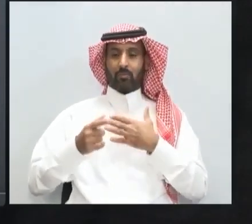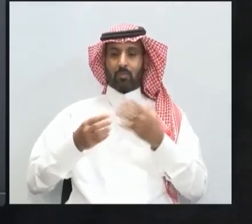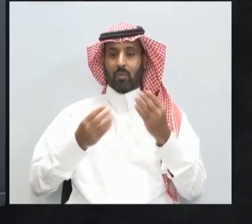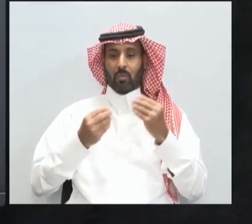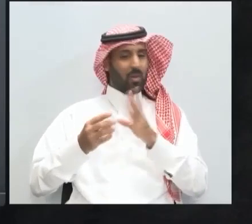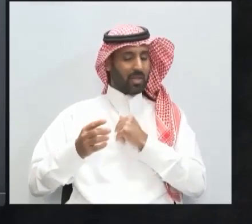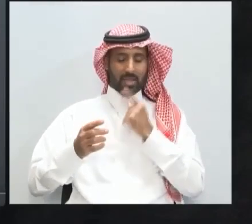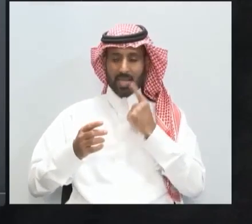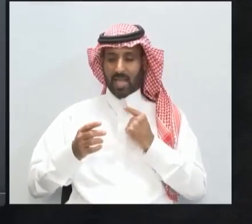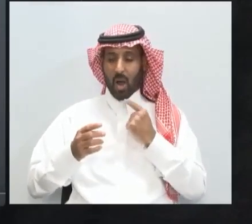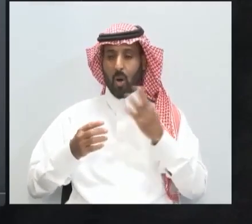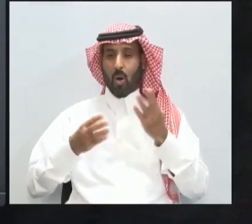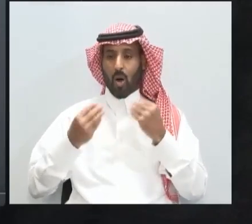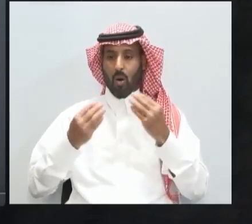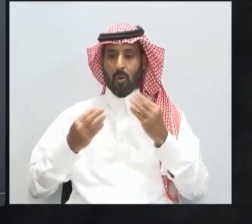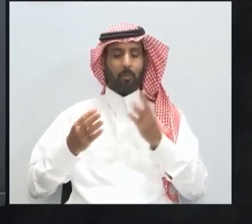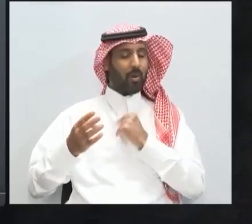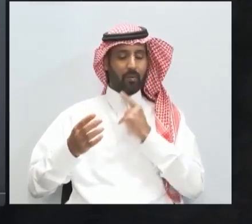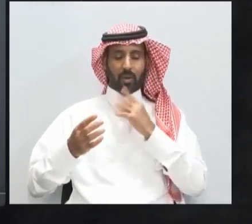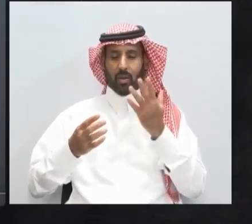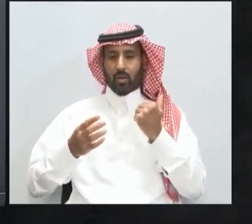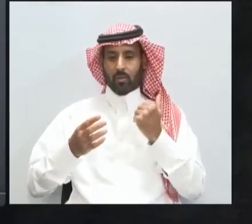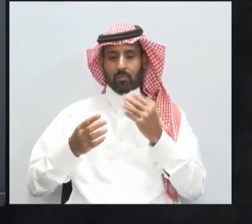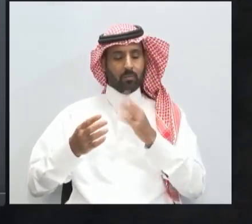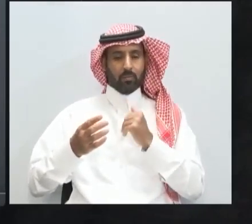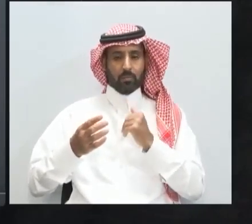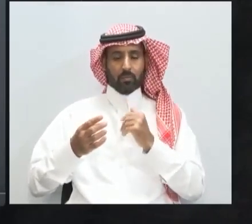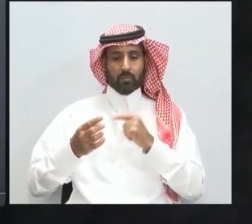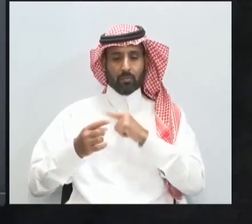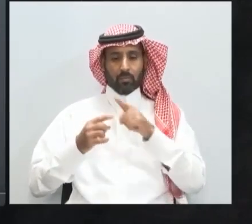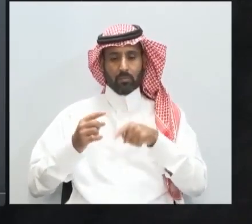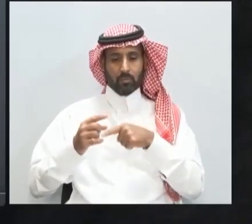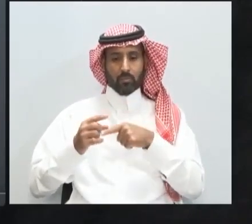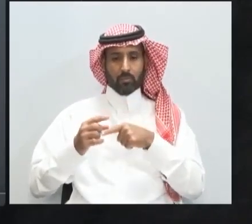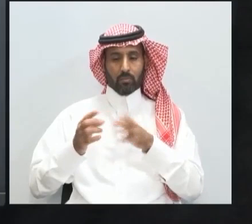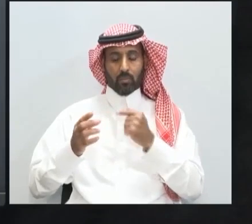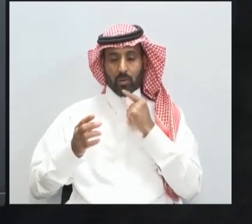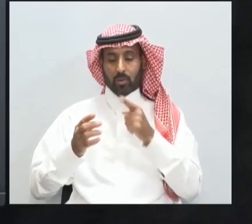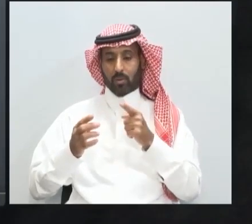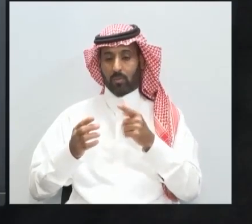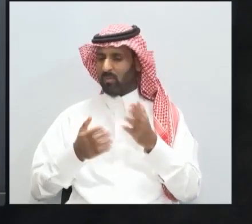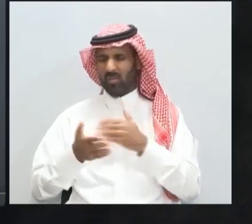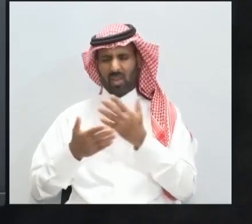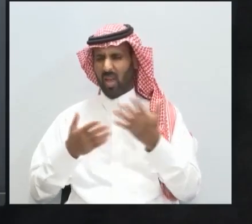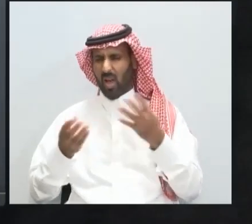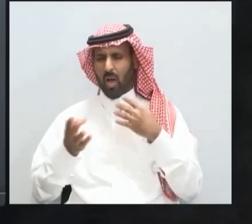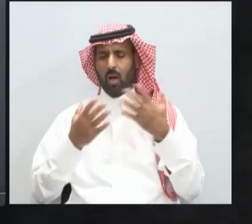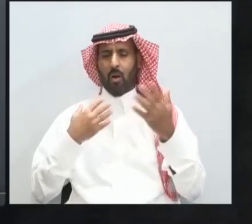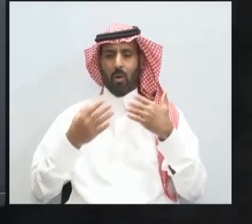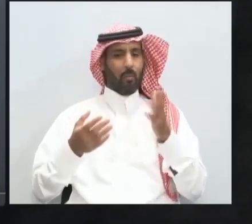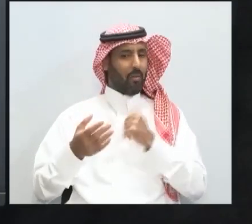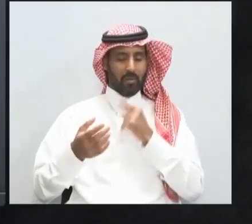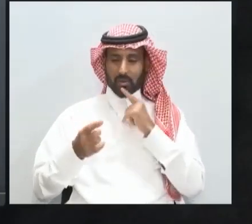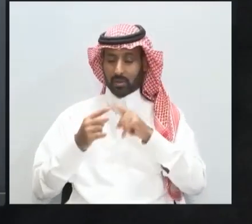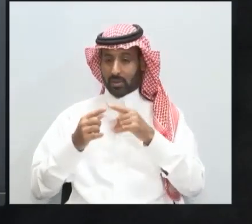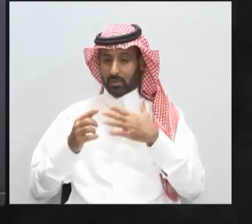حاجه لوجود هذا الاكسجين او في التنفس اللا هوائي عفوا او بعدم او عمليه لا هوائيه لا تتطلب وجود الاكسجين